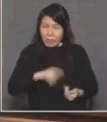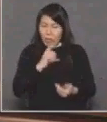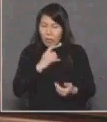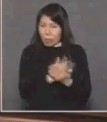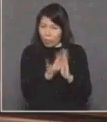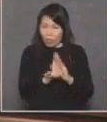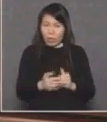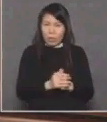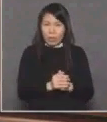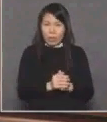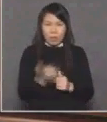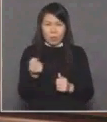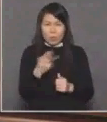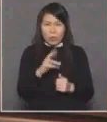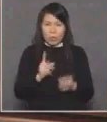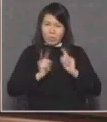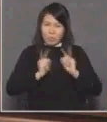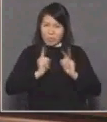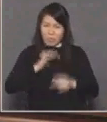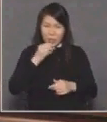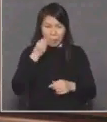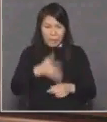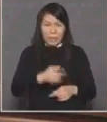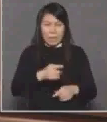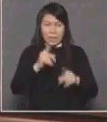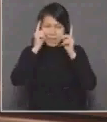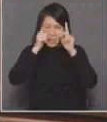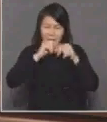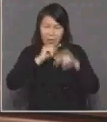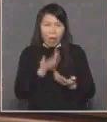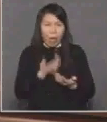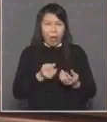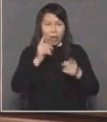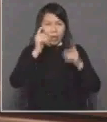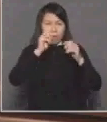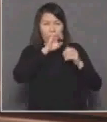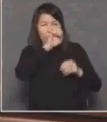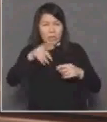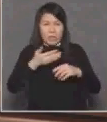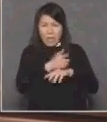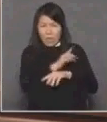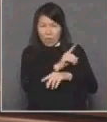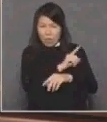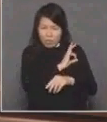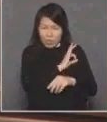任自由散播亂港危害社會穩定嘅歪風。